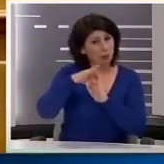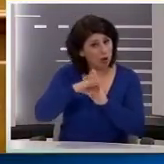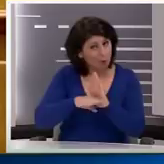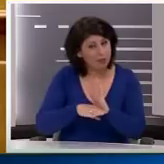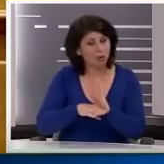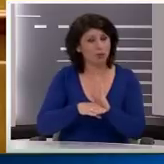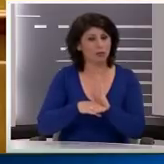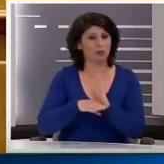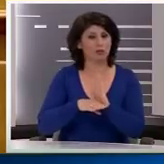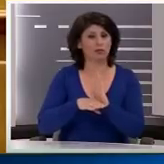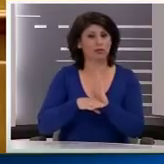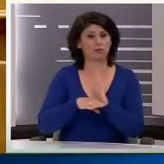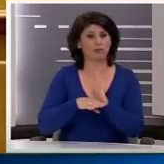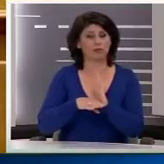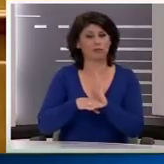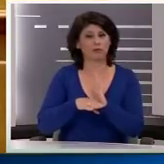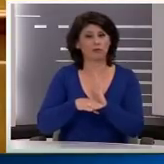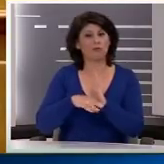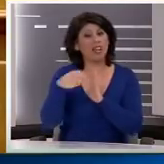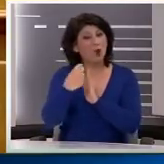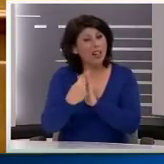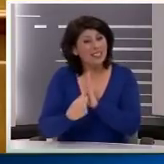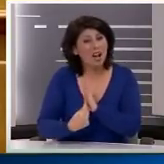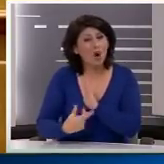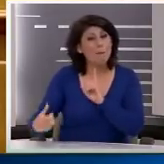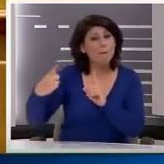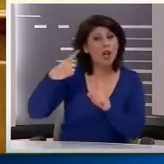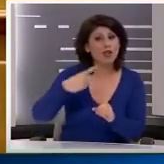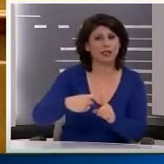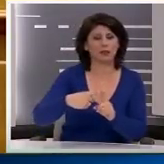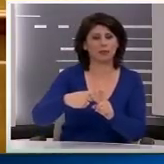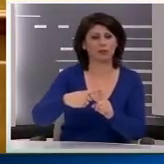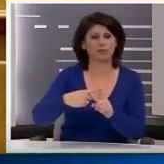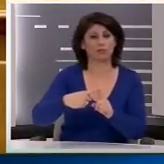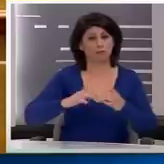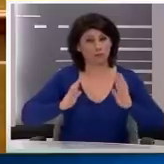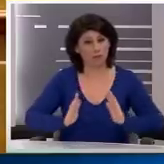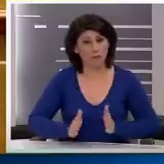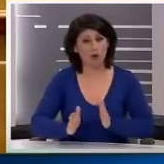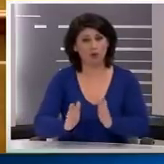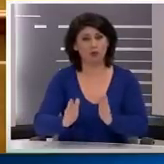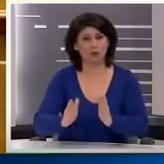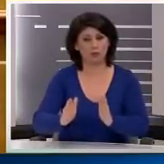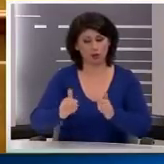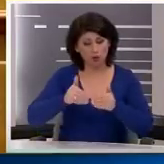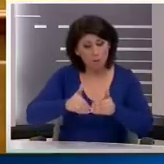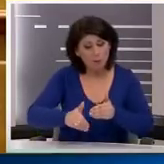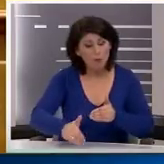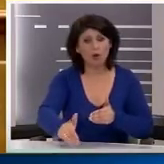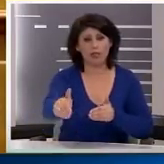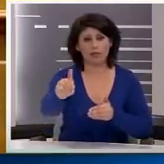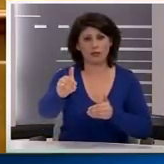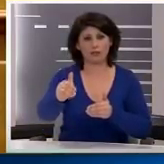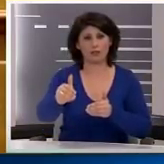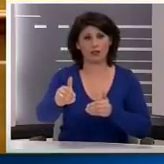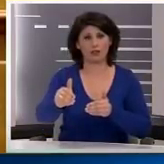προγραμματικό και το αξιακό πλεονέκτημα να προχωρήσουμε στο επόμενο διάστημα